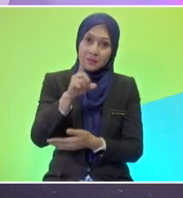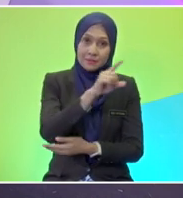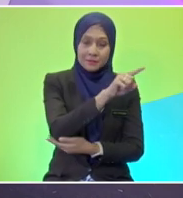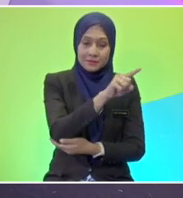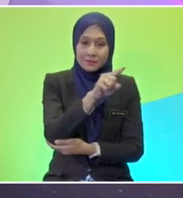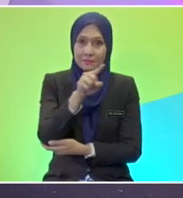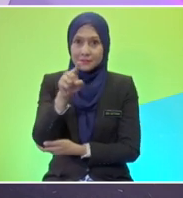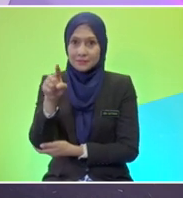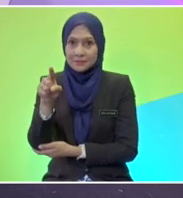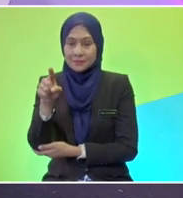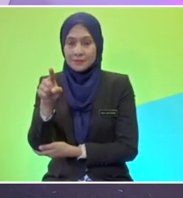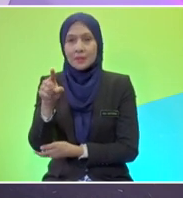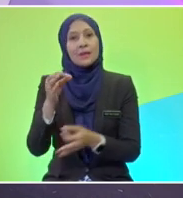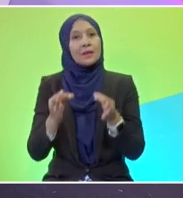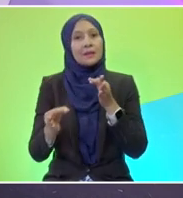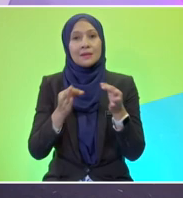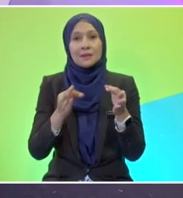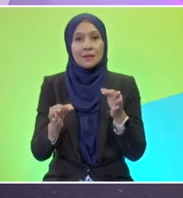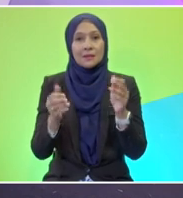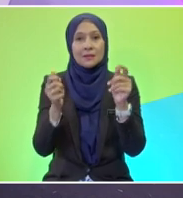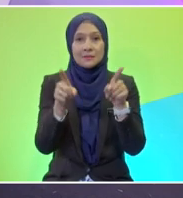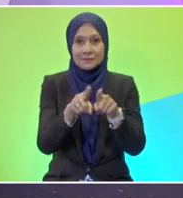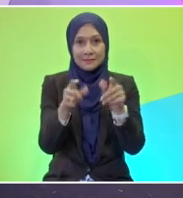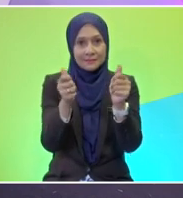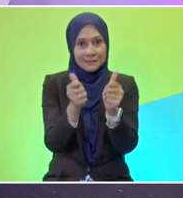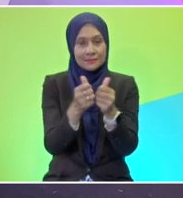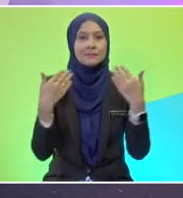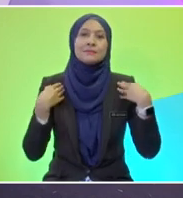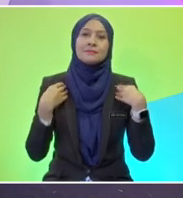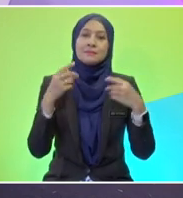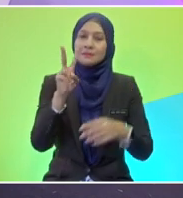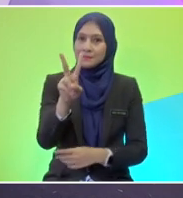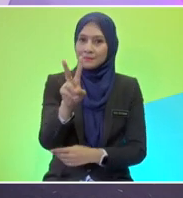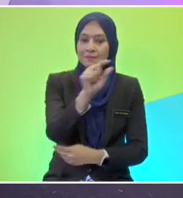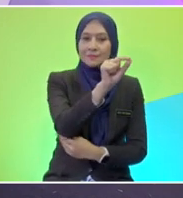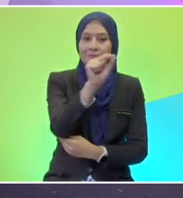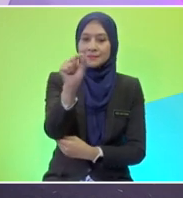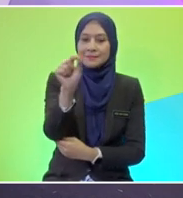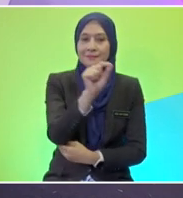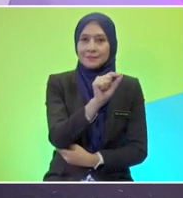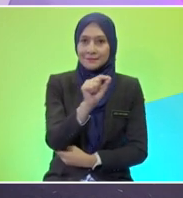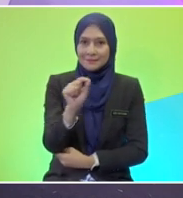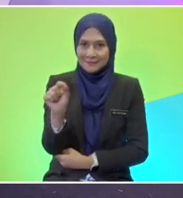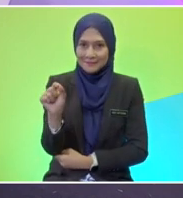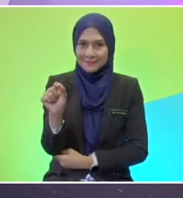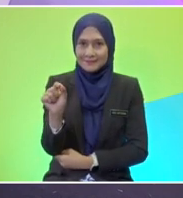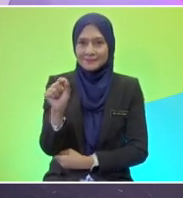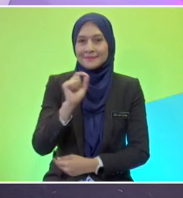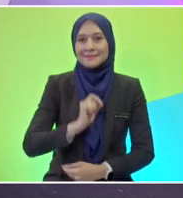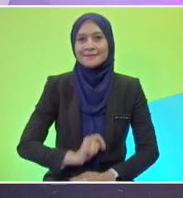yang melintang. Kalau simbol sama dengan, ada dua. Oh, macam ni ke cikgu?